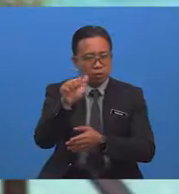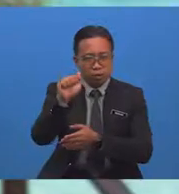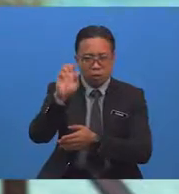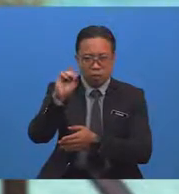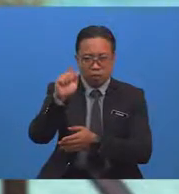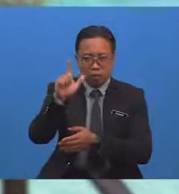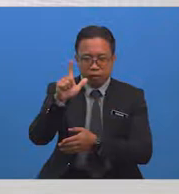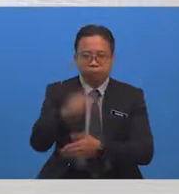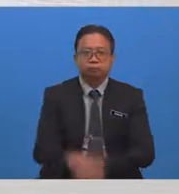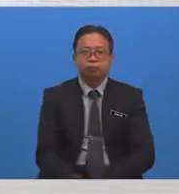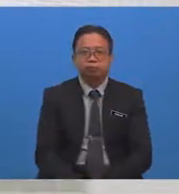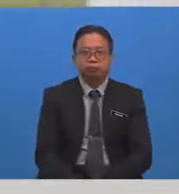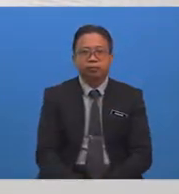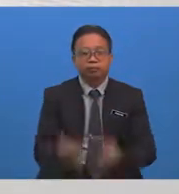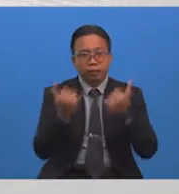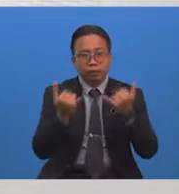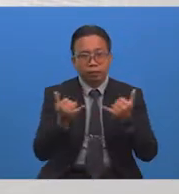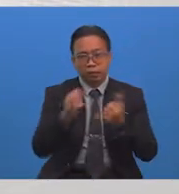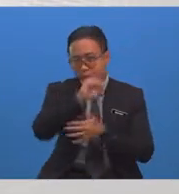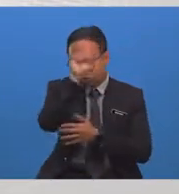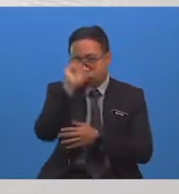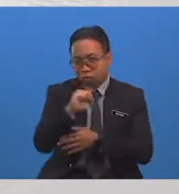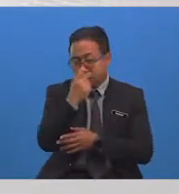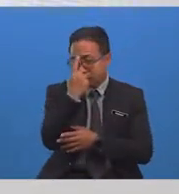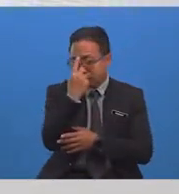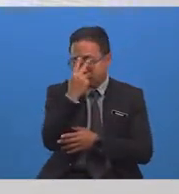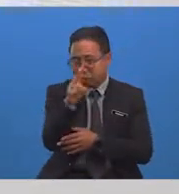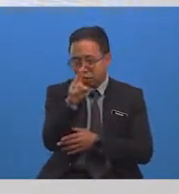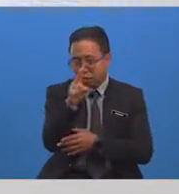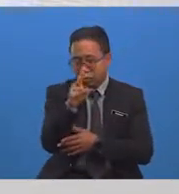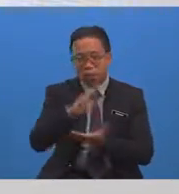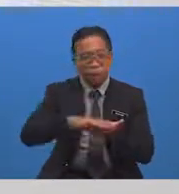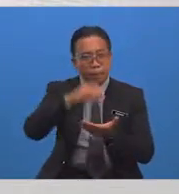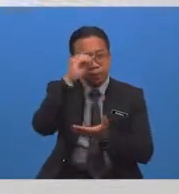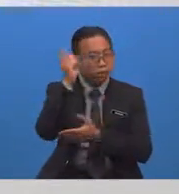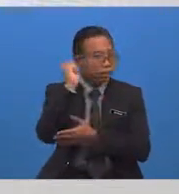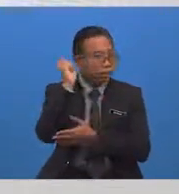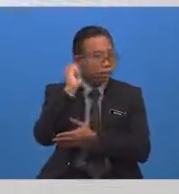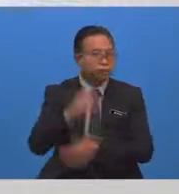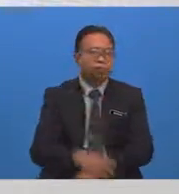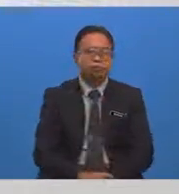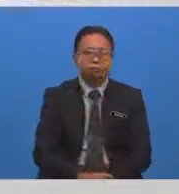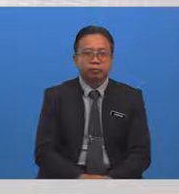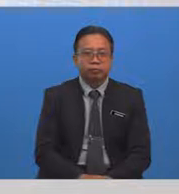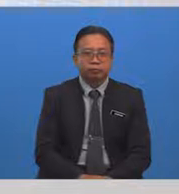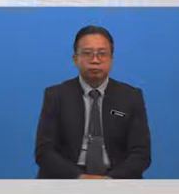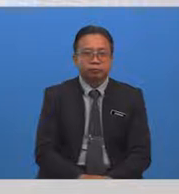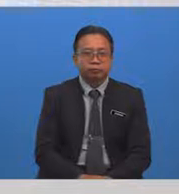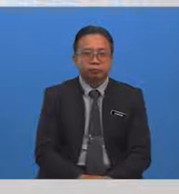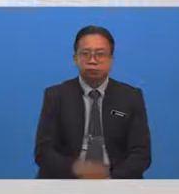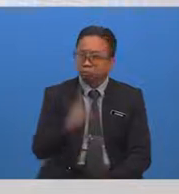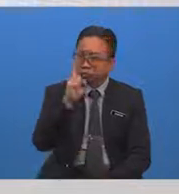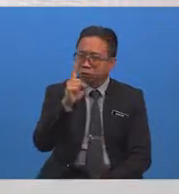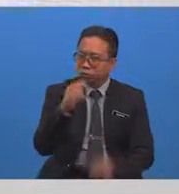baik murid-murid sekarang masa untuk memuji ke fahaman anda tentang pembelajaran hari ini kita menguji